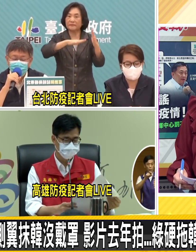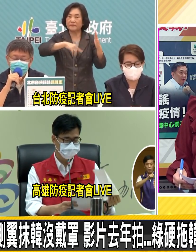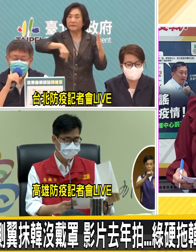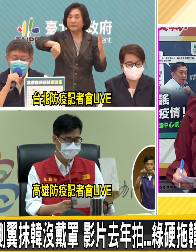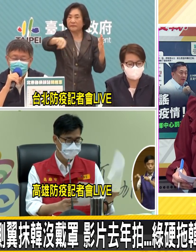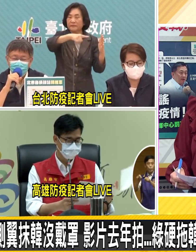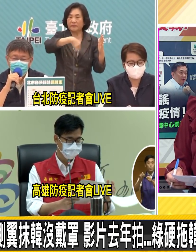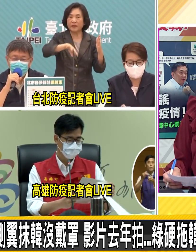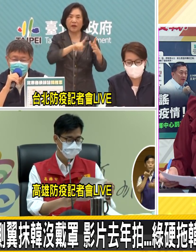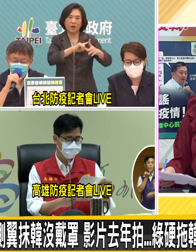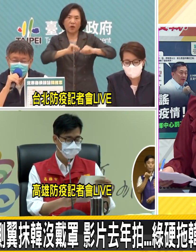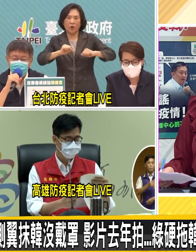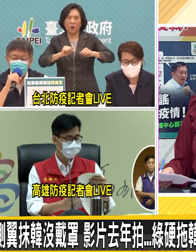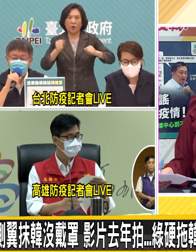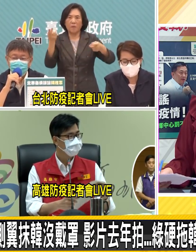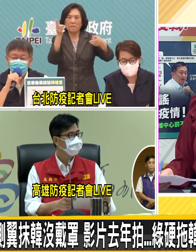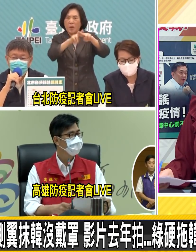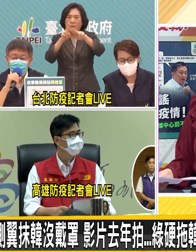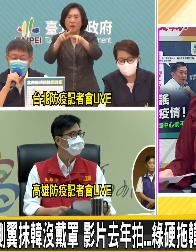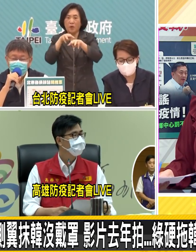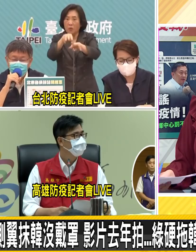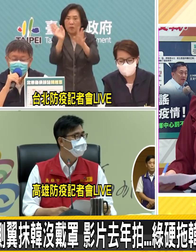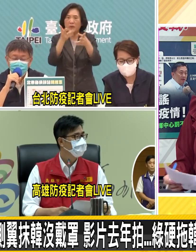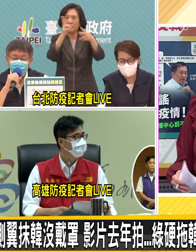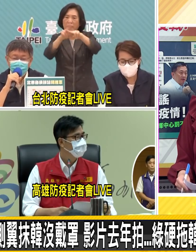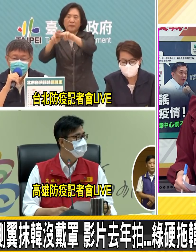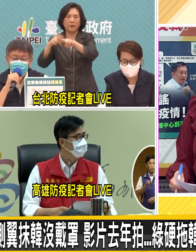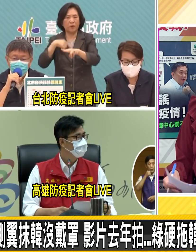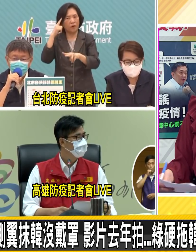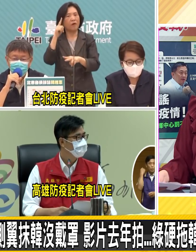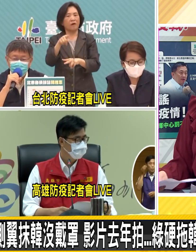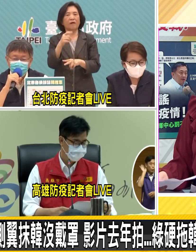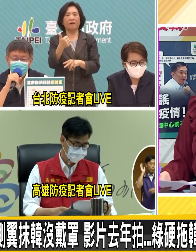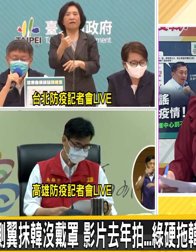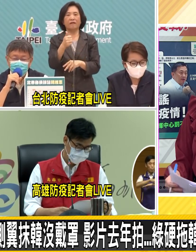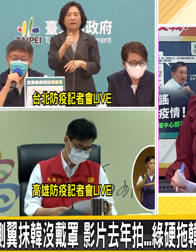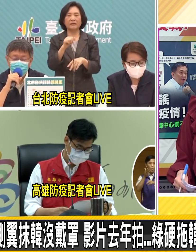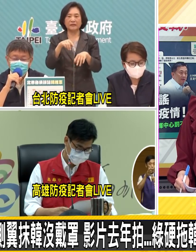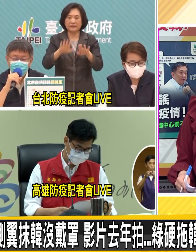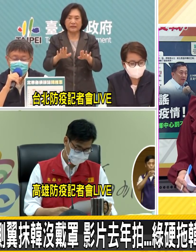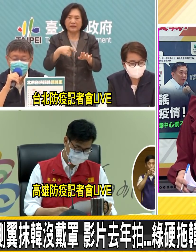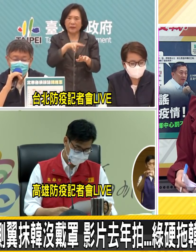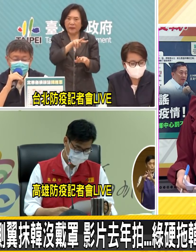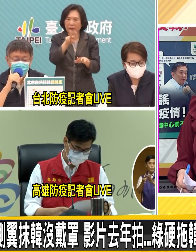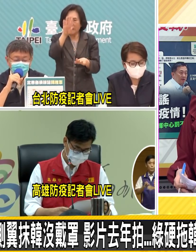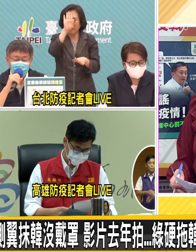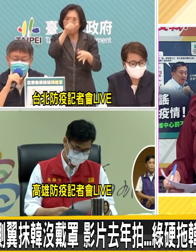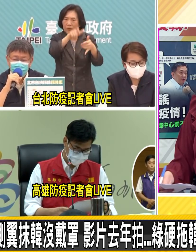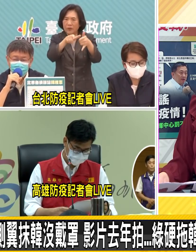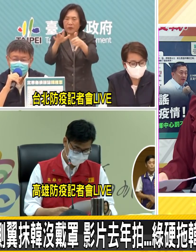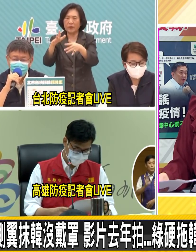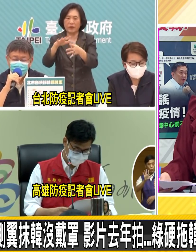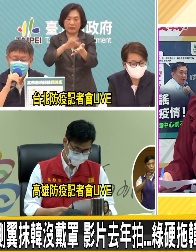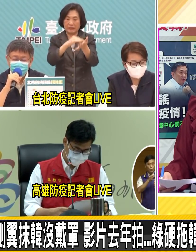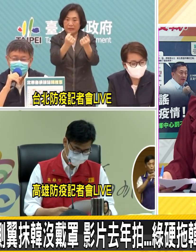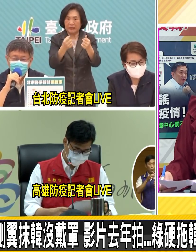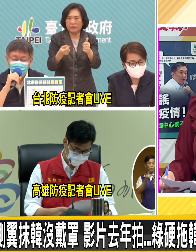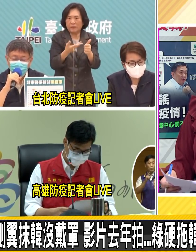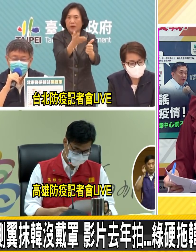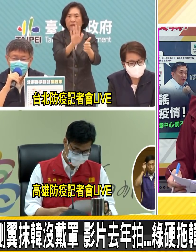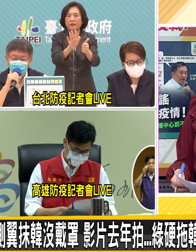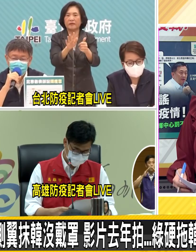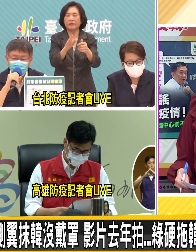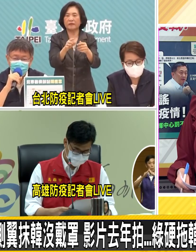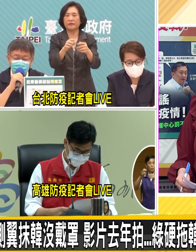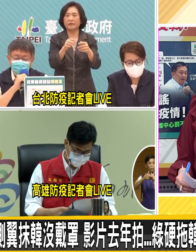林静怡在讲这件事情，说真的，昨天早上记者会的时候，九点半我还准时收看，因为现场有很多记者在询问说，